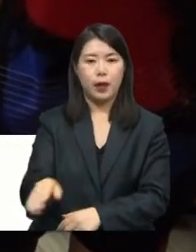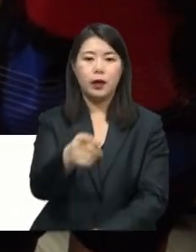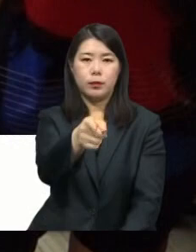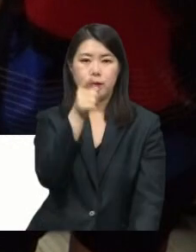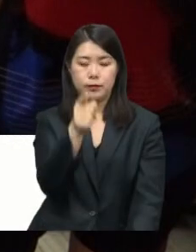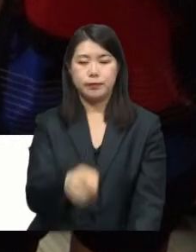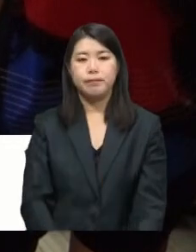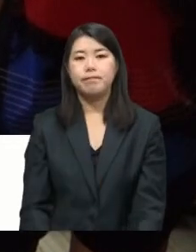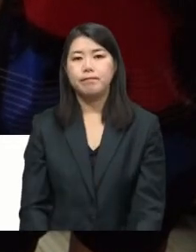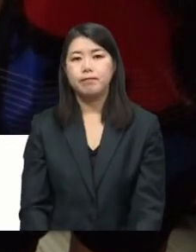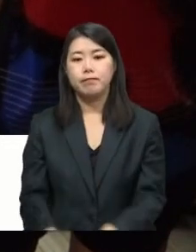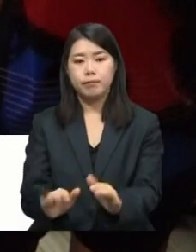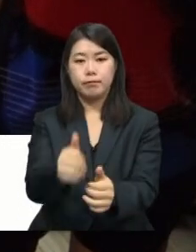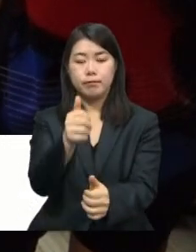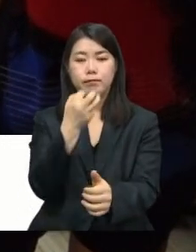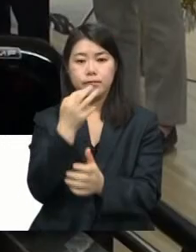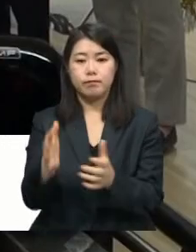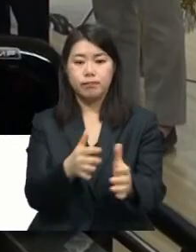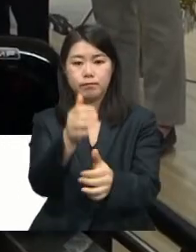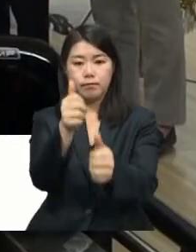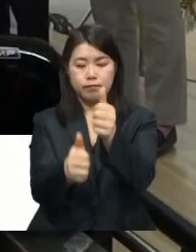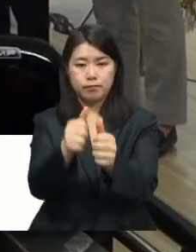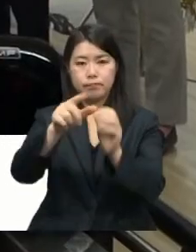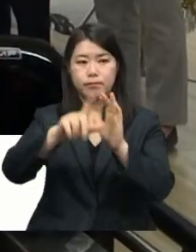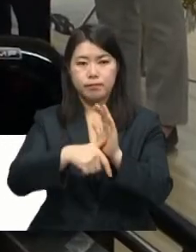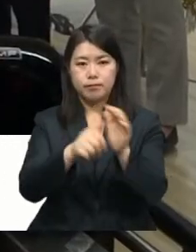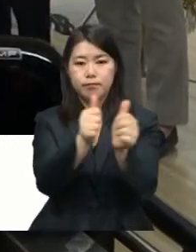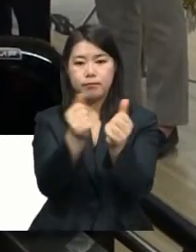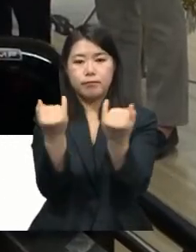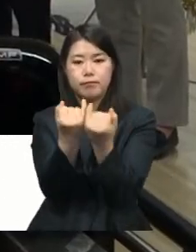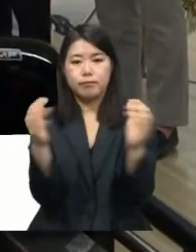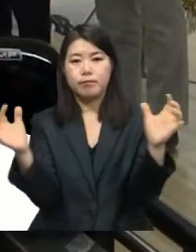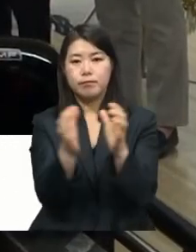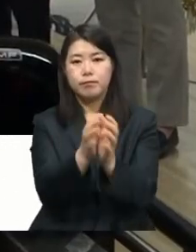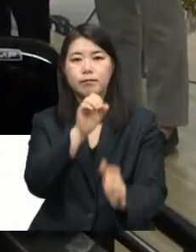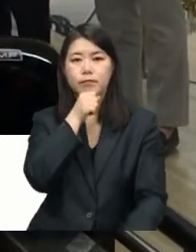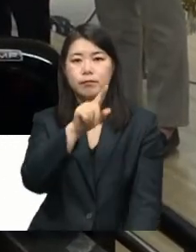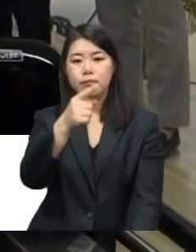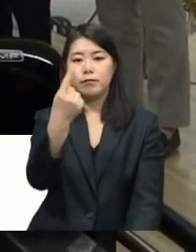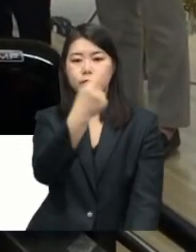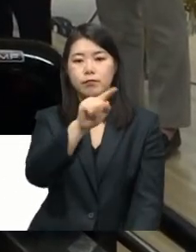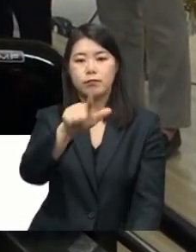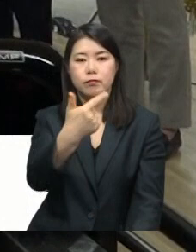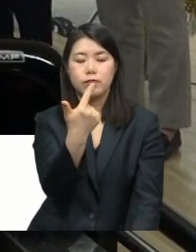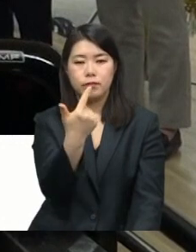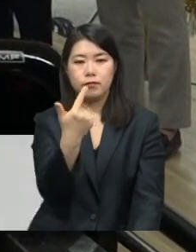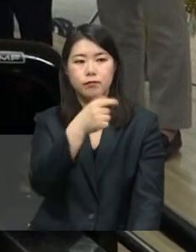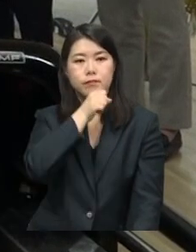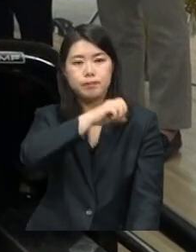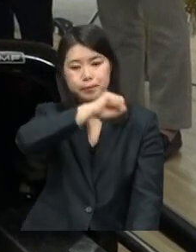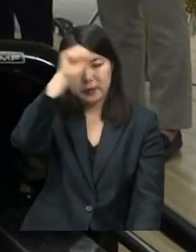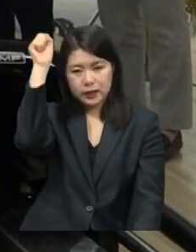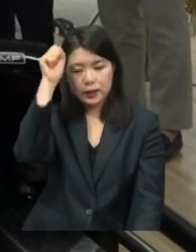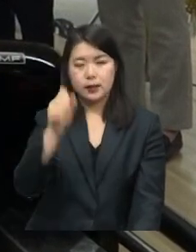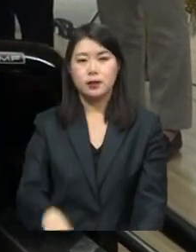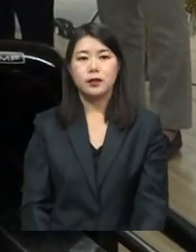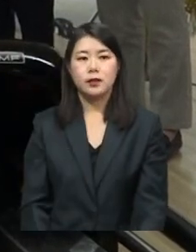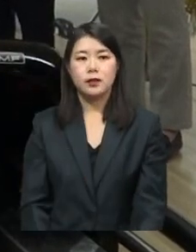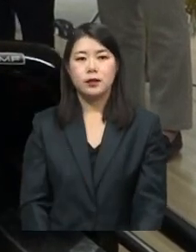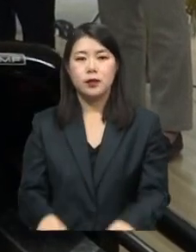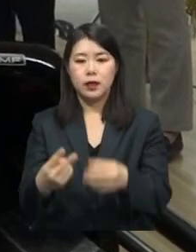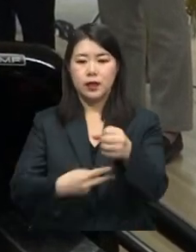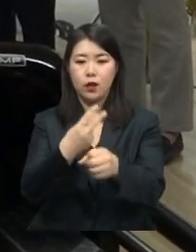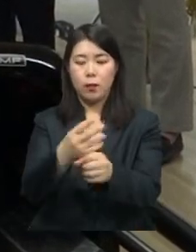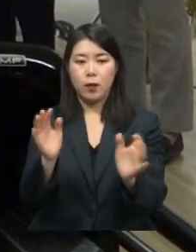따냈습니다 이번 경기도 체육대회 남녀 부문에서 도압 16점을 획득하며 종합 우승한 양주시청 볼링 팀은